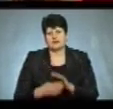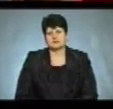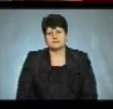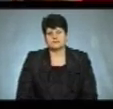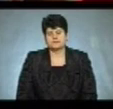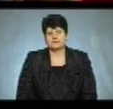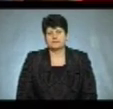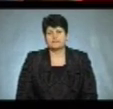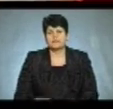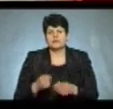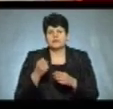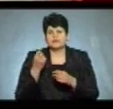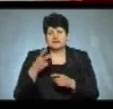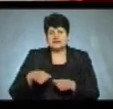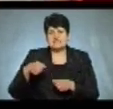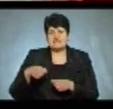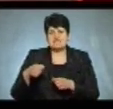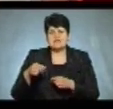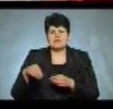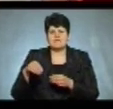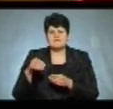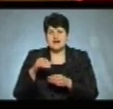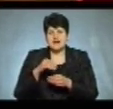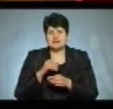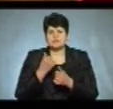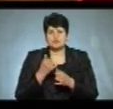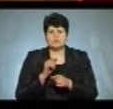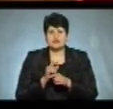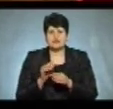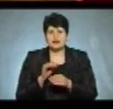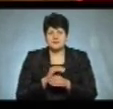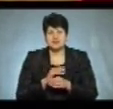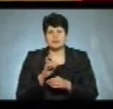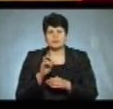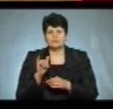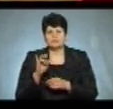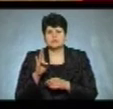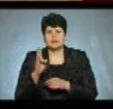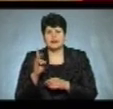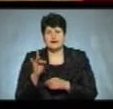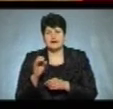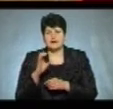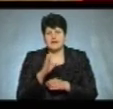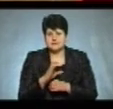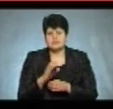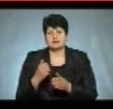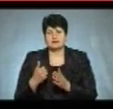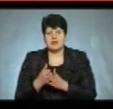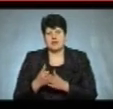2019. 12 відер вареників сьогодні мають наліпити волонтери громадської організації «Бункер С» для бійців.